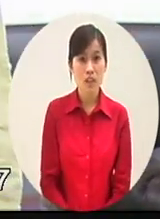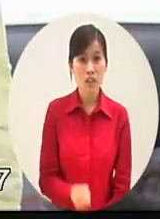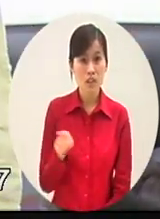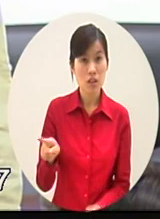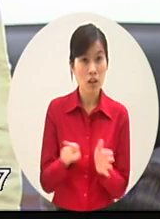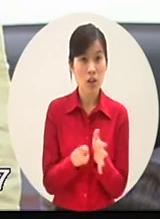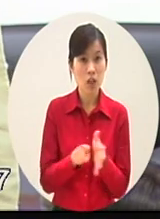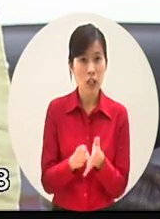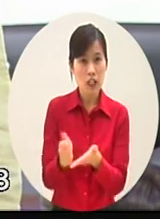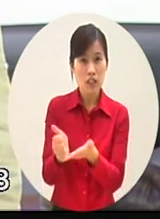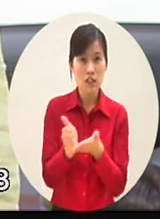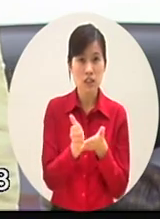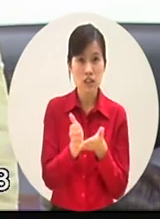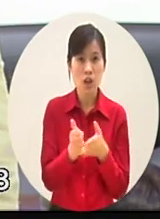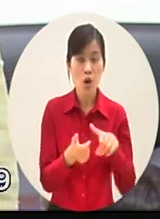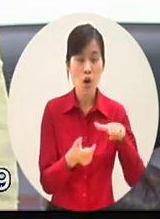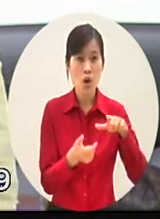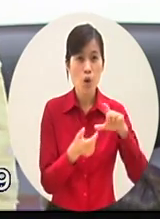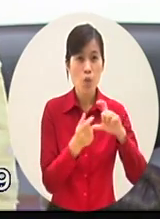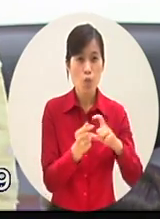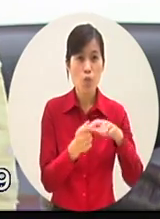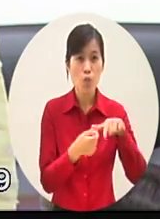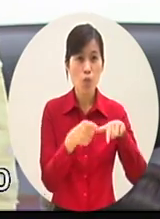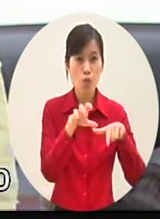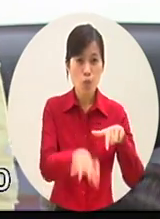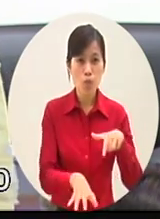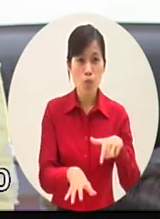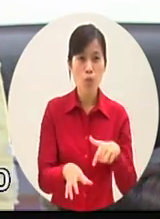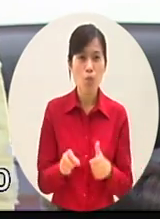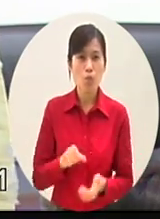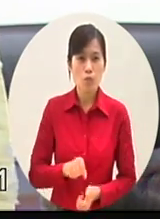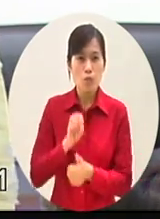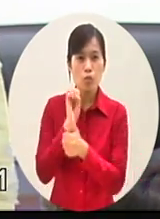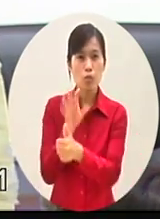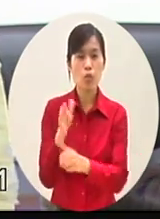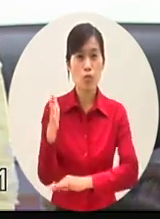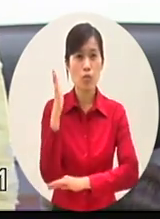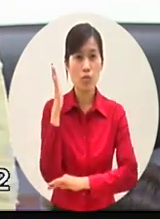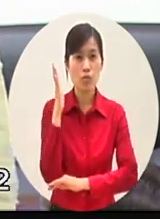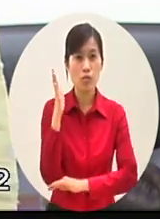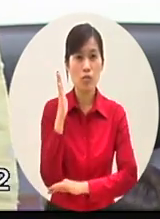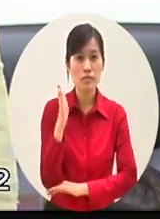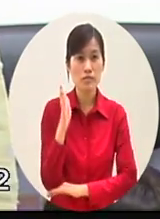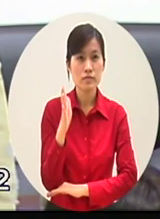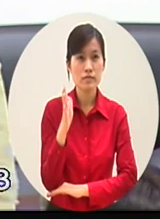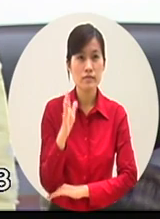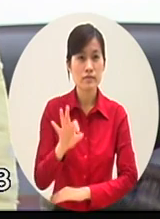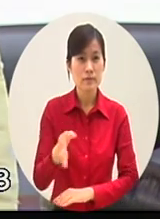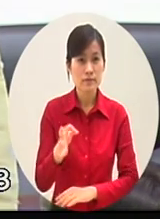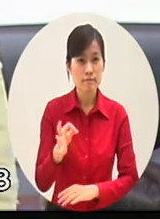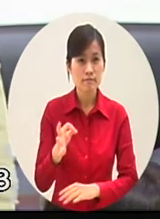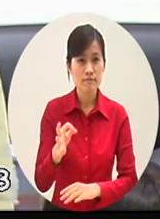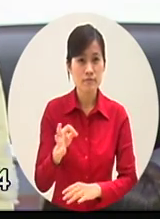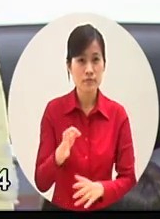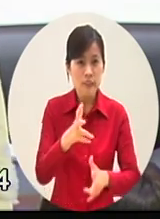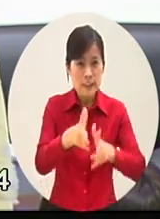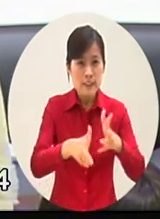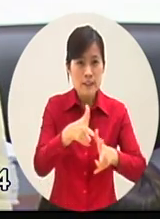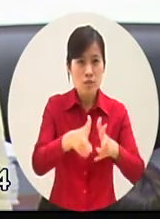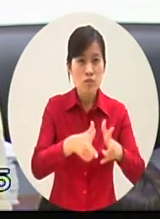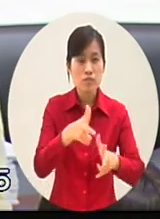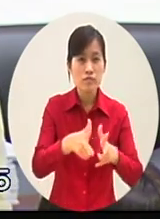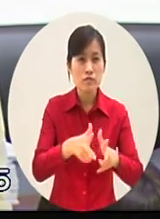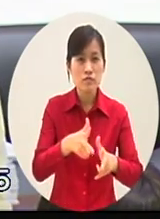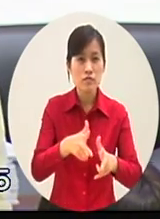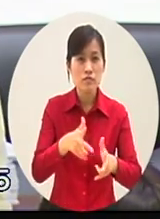请公所赶快跟市政府建议，就是那个扣那个我们那个承包商的那个押标